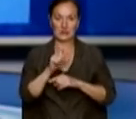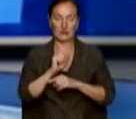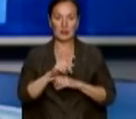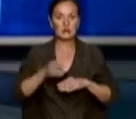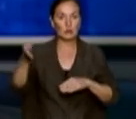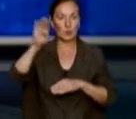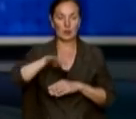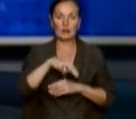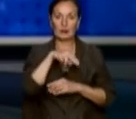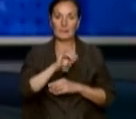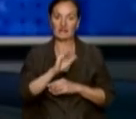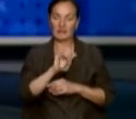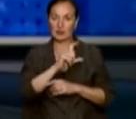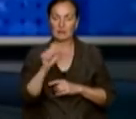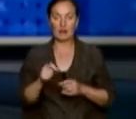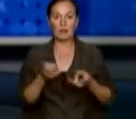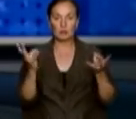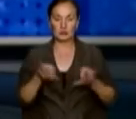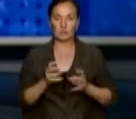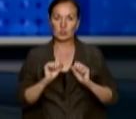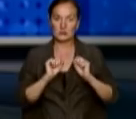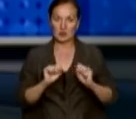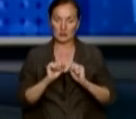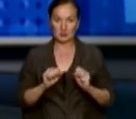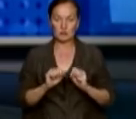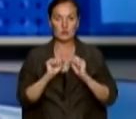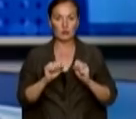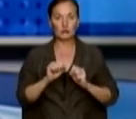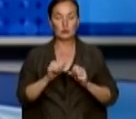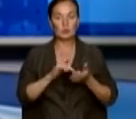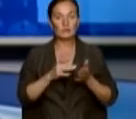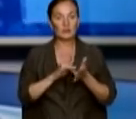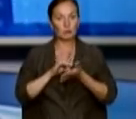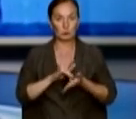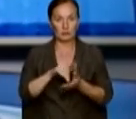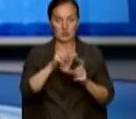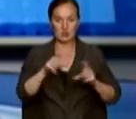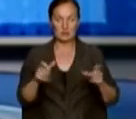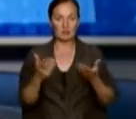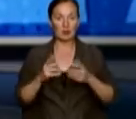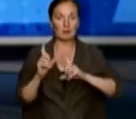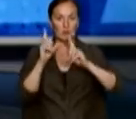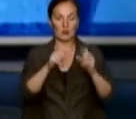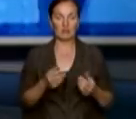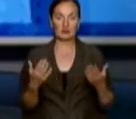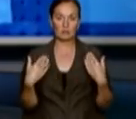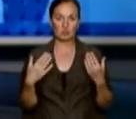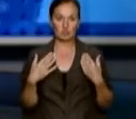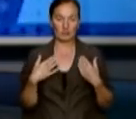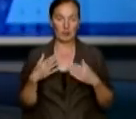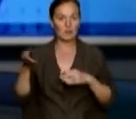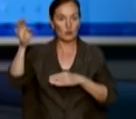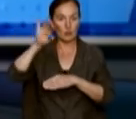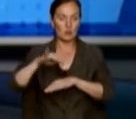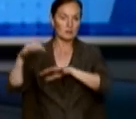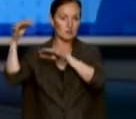які масово поїхали відпочивати у своїй же місцевості. Краса потребує догляду. Суви, які почастішали і майже кожного дня